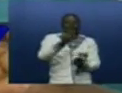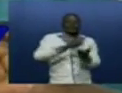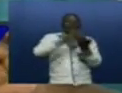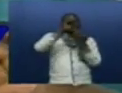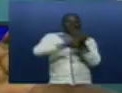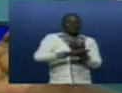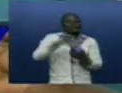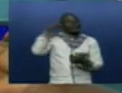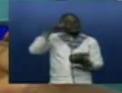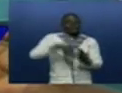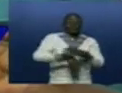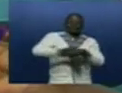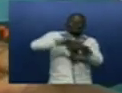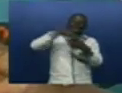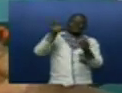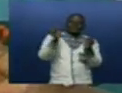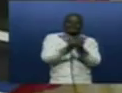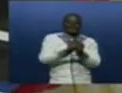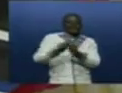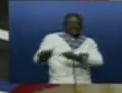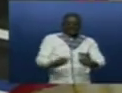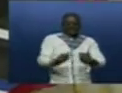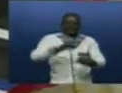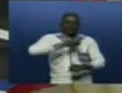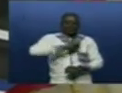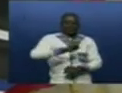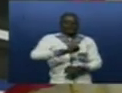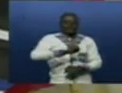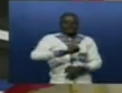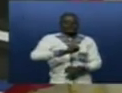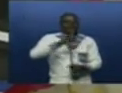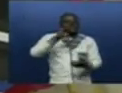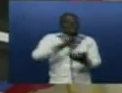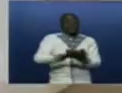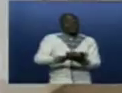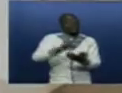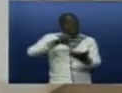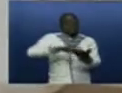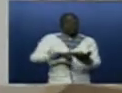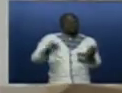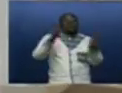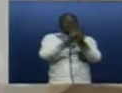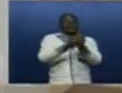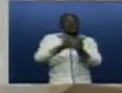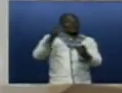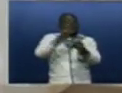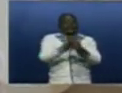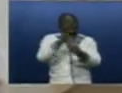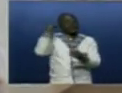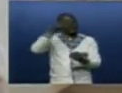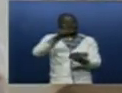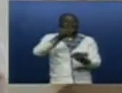sortir avec des actions fortes. Ce panel du 20 octobre se tient en prélude à la deuxième